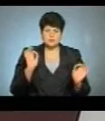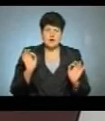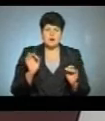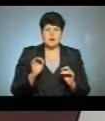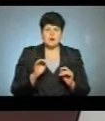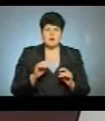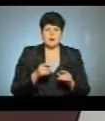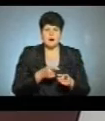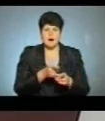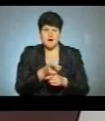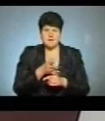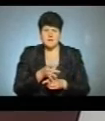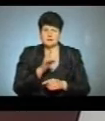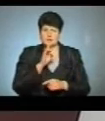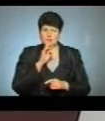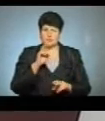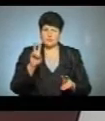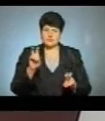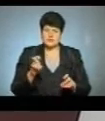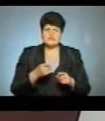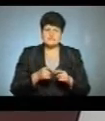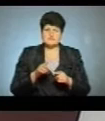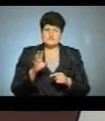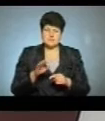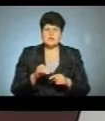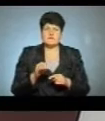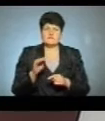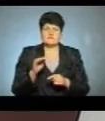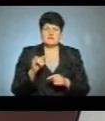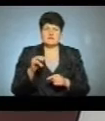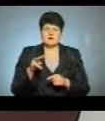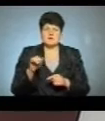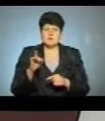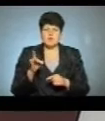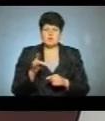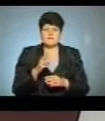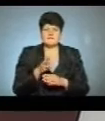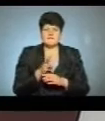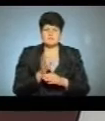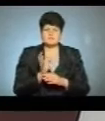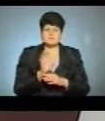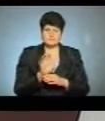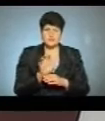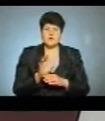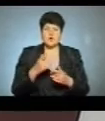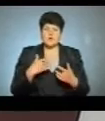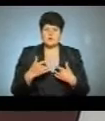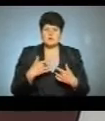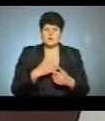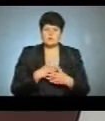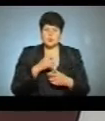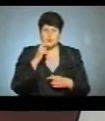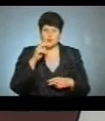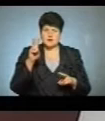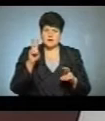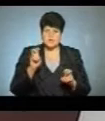на ютуб-каналі коледжу. На сайті обласної філармонії опублікували відеозапис концерту «Любіть Україну», обласна бібліотека для дітей